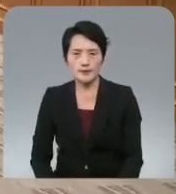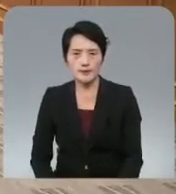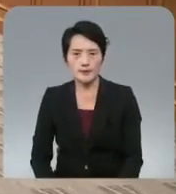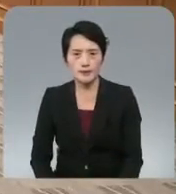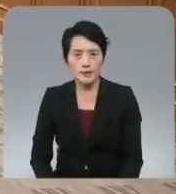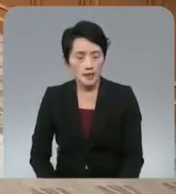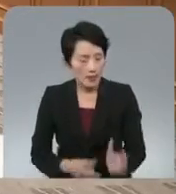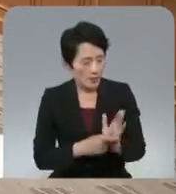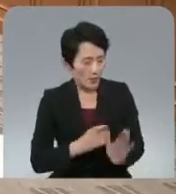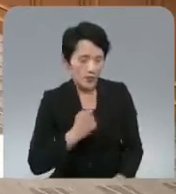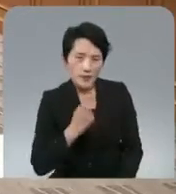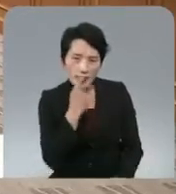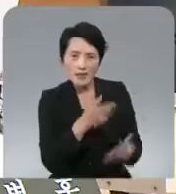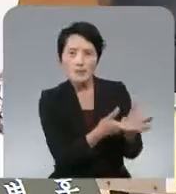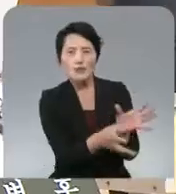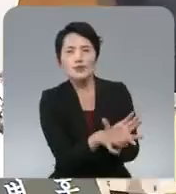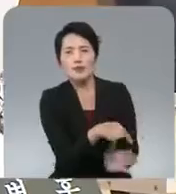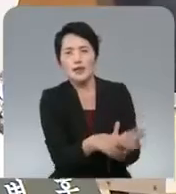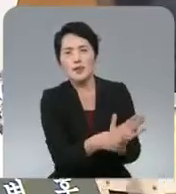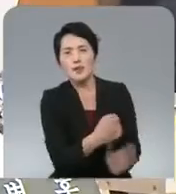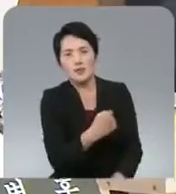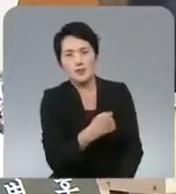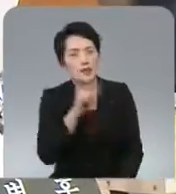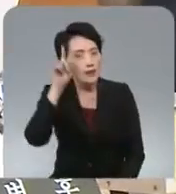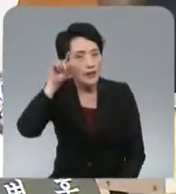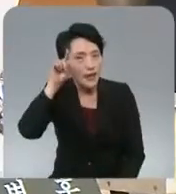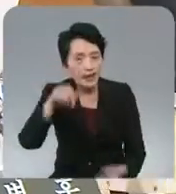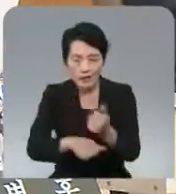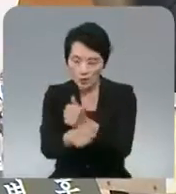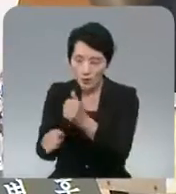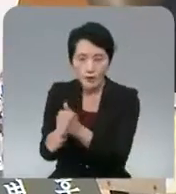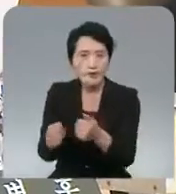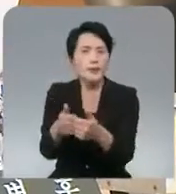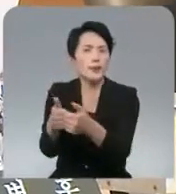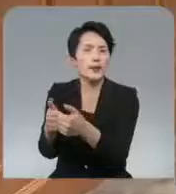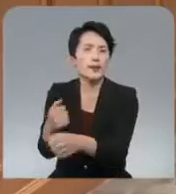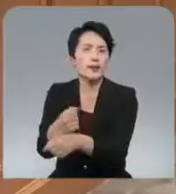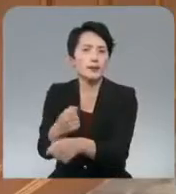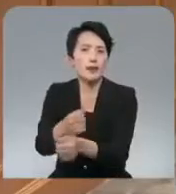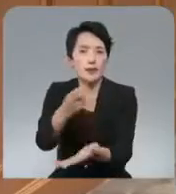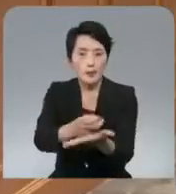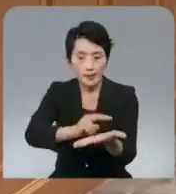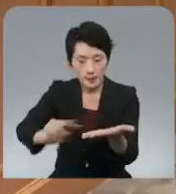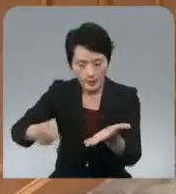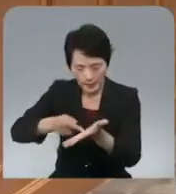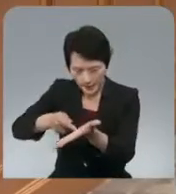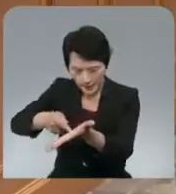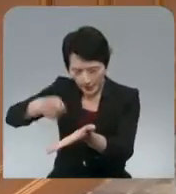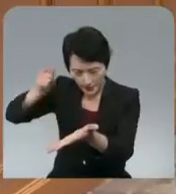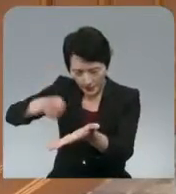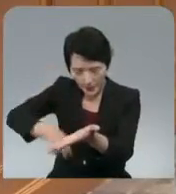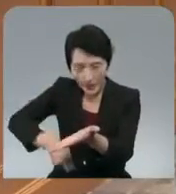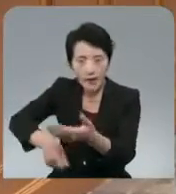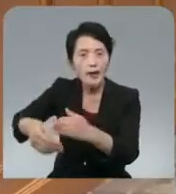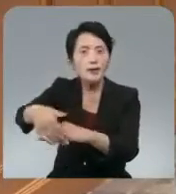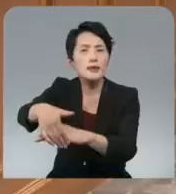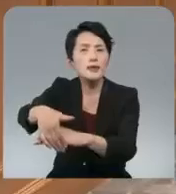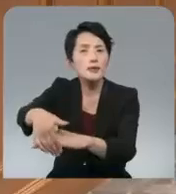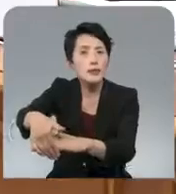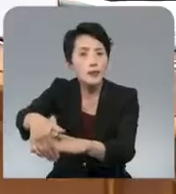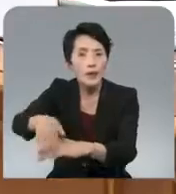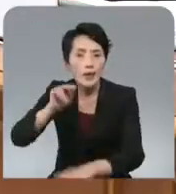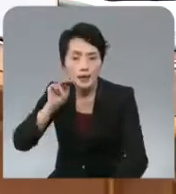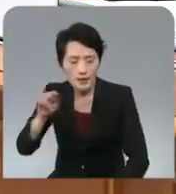200000 tonnes depuis longtemps le mini compte l'adopter demain en commission c'est la risque de donner lieu à un nouvel affrontement